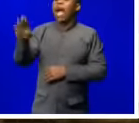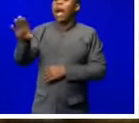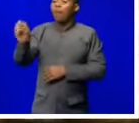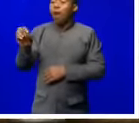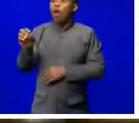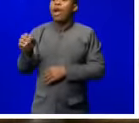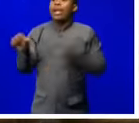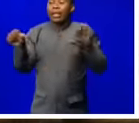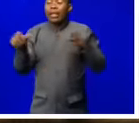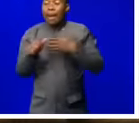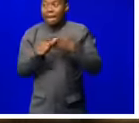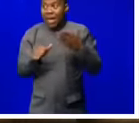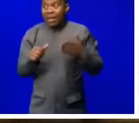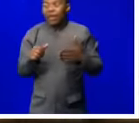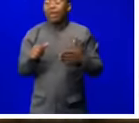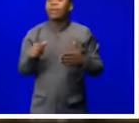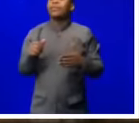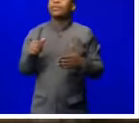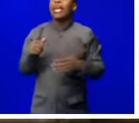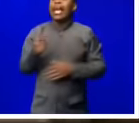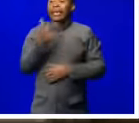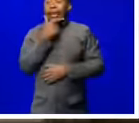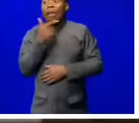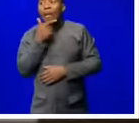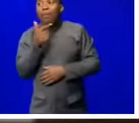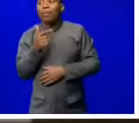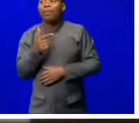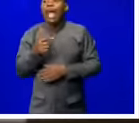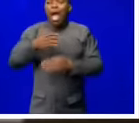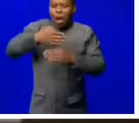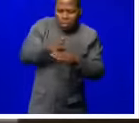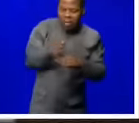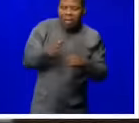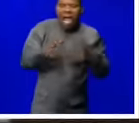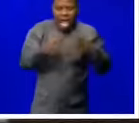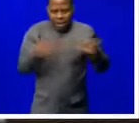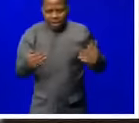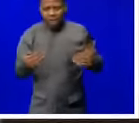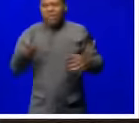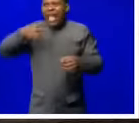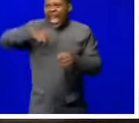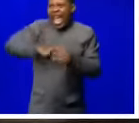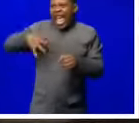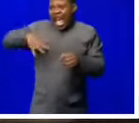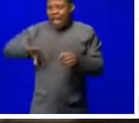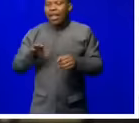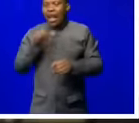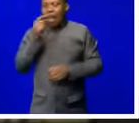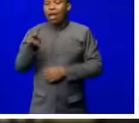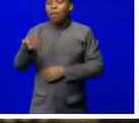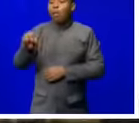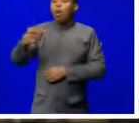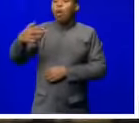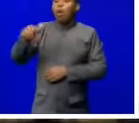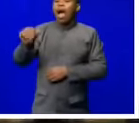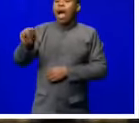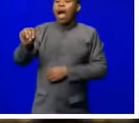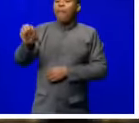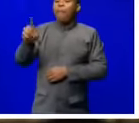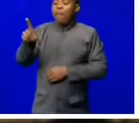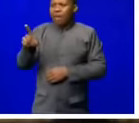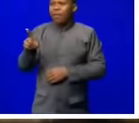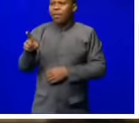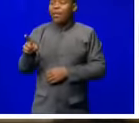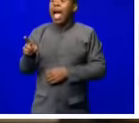lephelile. Bonyembe kuthiwa bethusa Mohammed Farouk ngesibhamu bamemuka imali